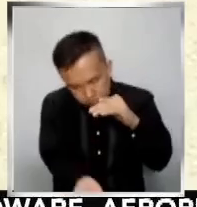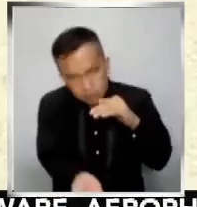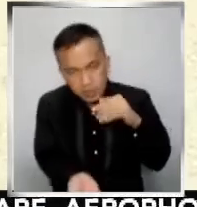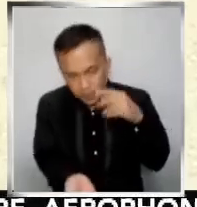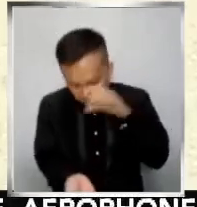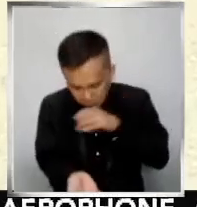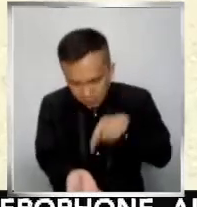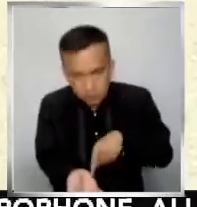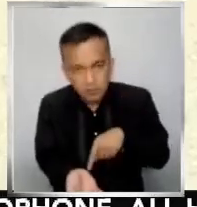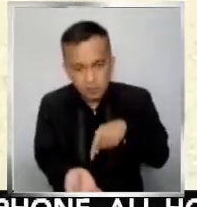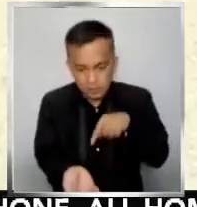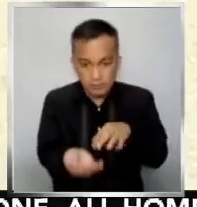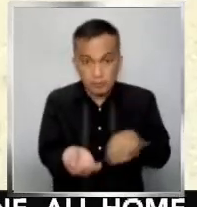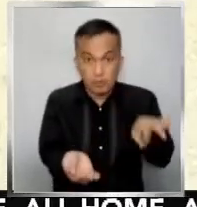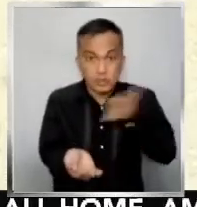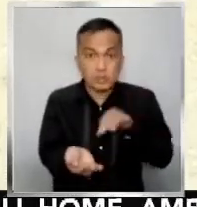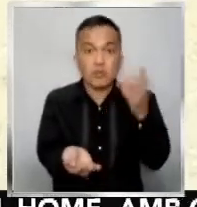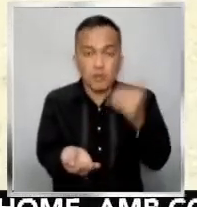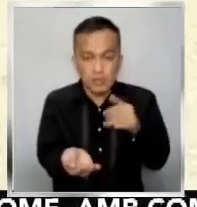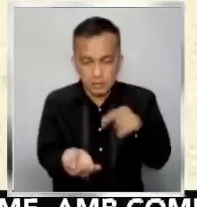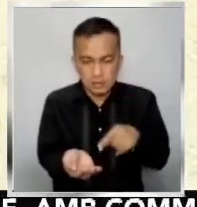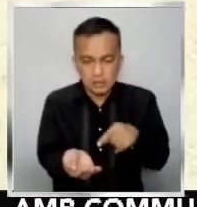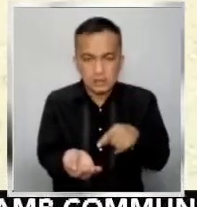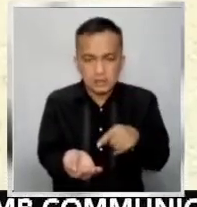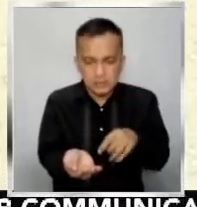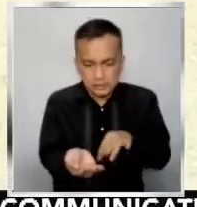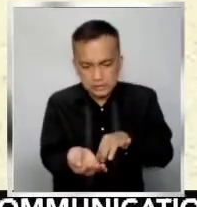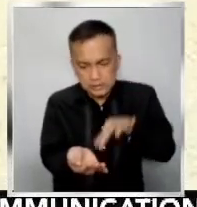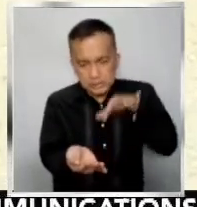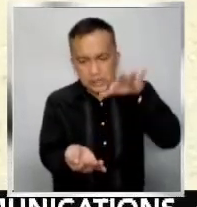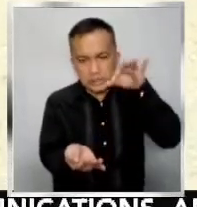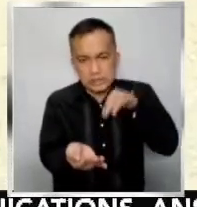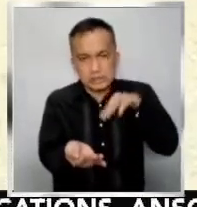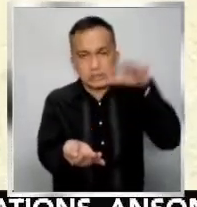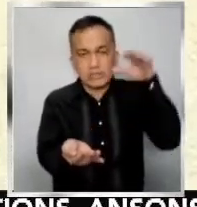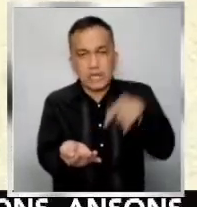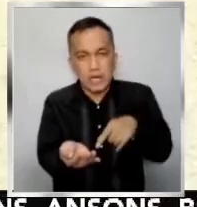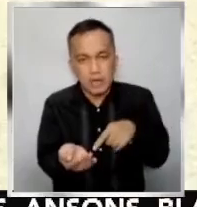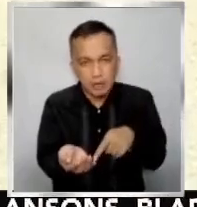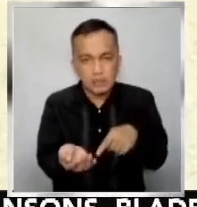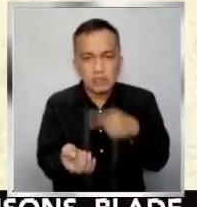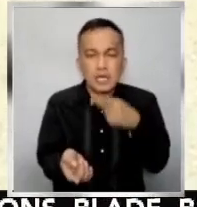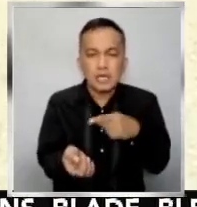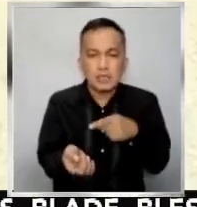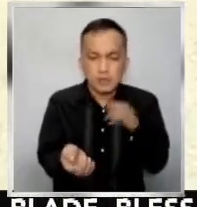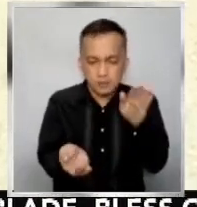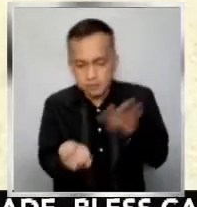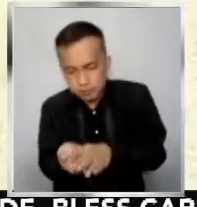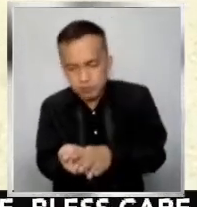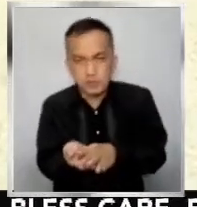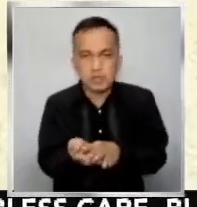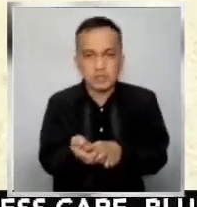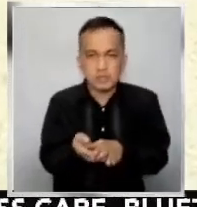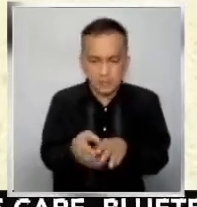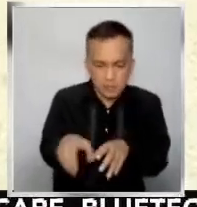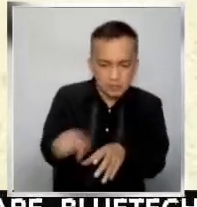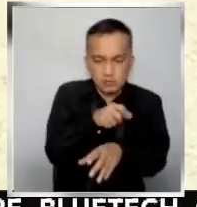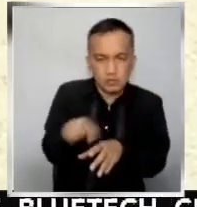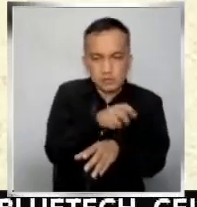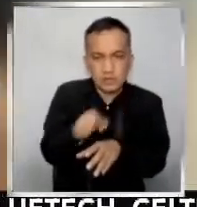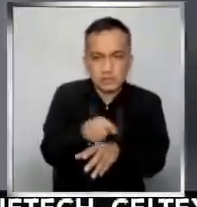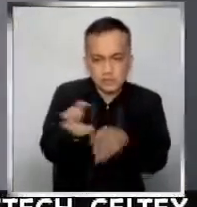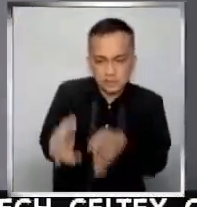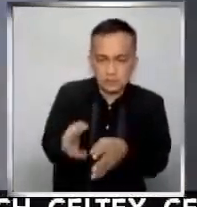Mahalaga raw ito para matakpan na ang tagas at masimula na ang paghigop sa natitirang industrial fuel oil na karga ng